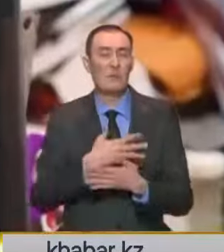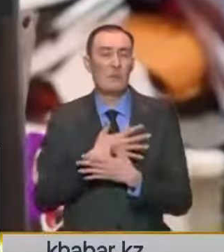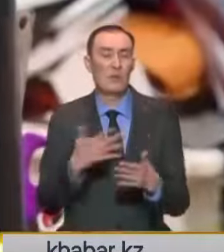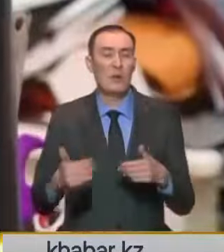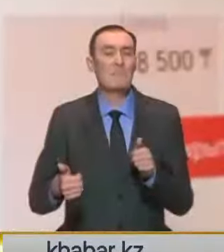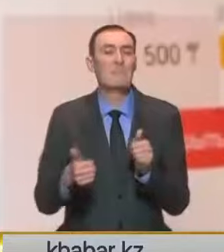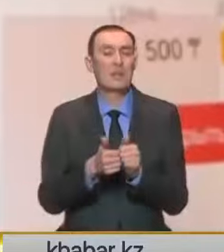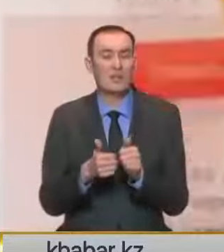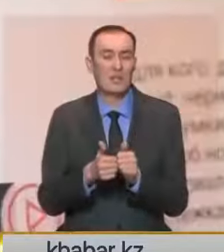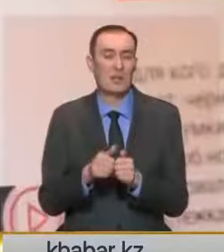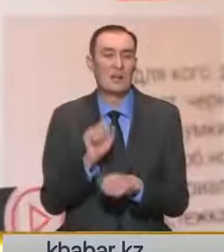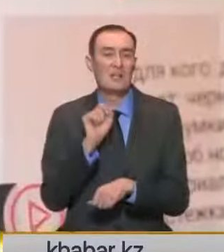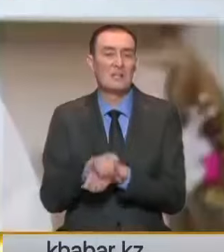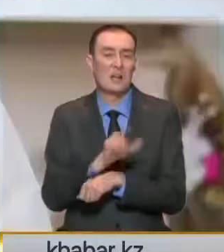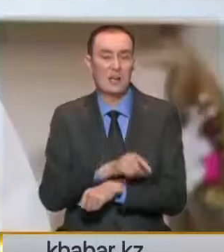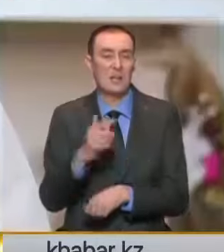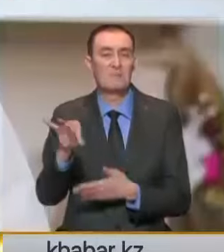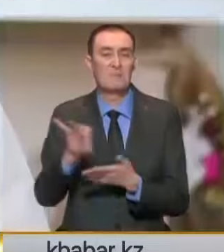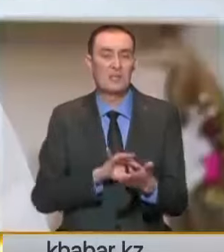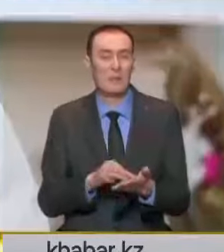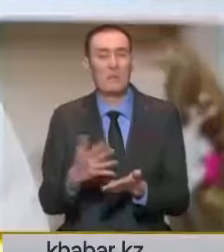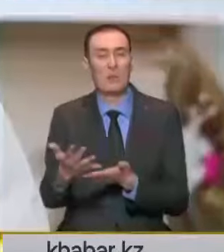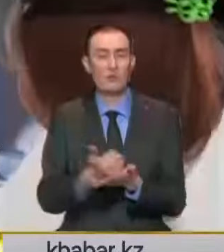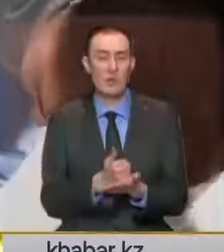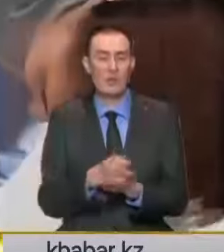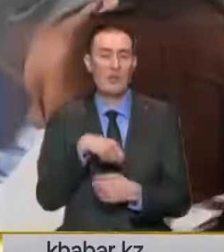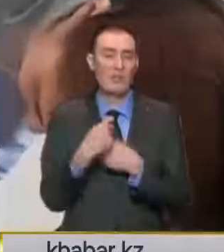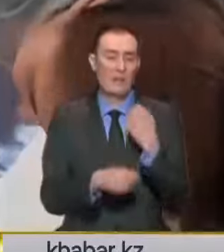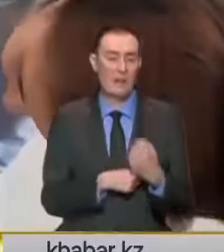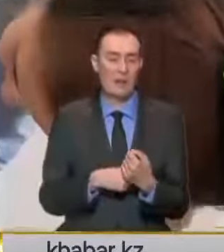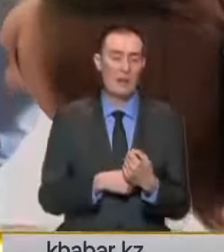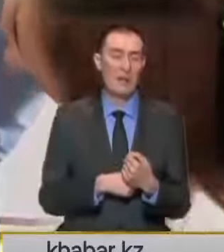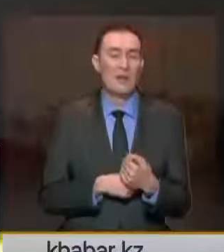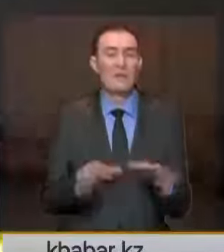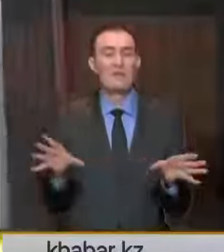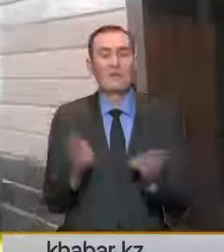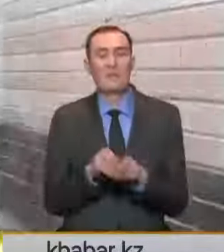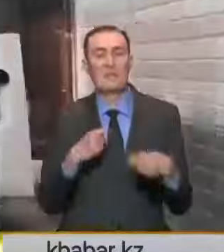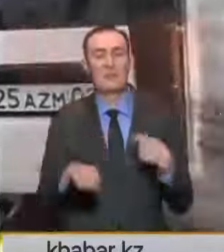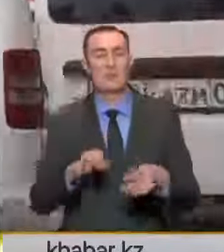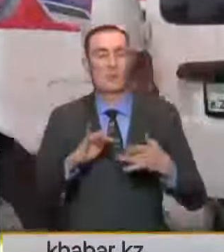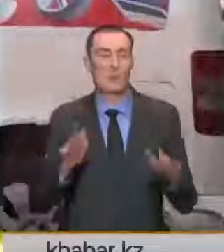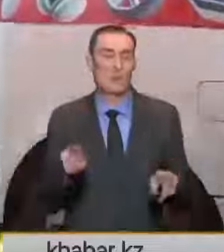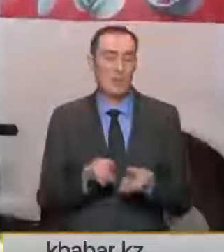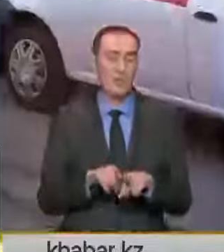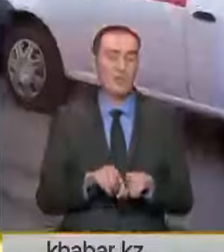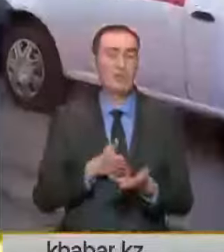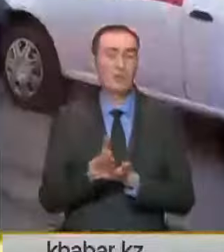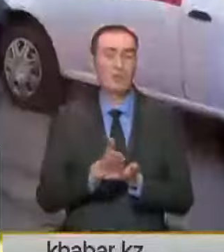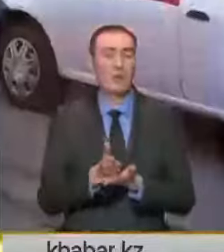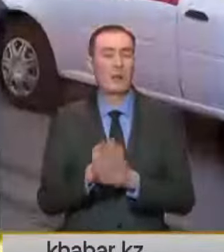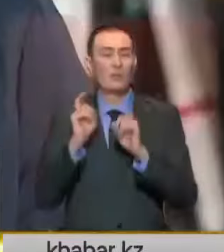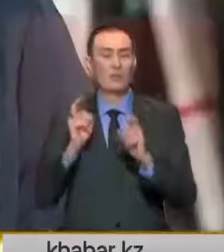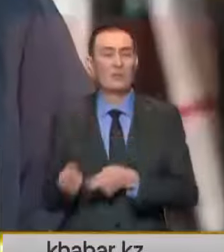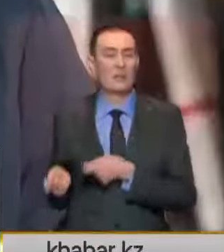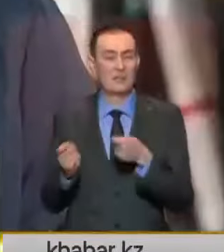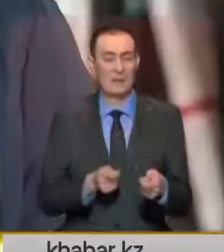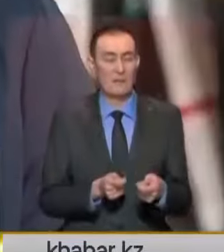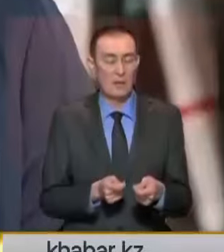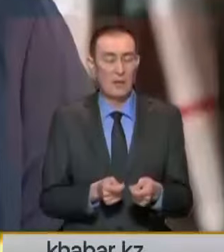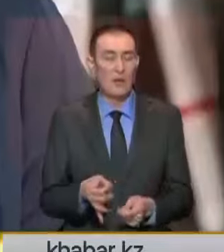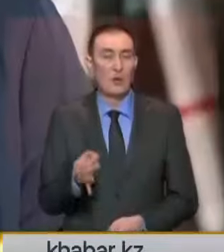своим клиентам. Они быстро получают свои товары. Вместе с электронной торговлей развиваются и службы доставки.